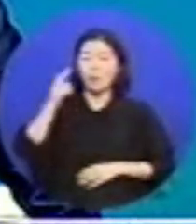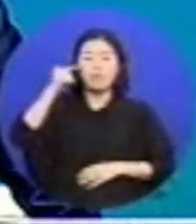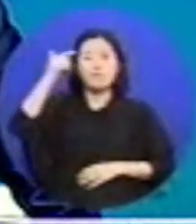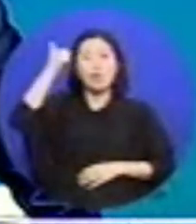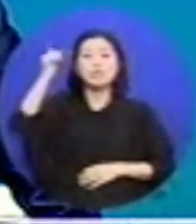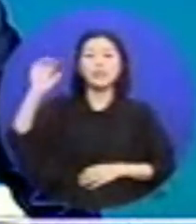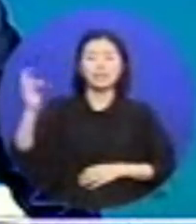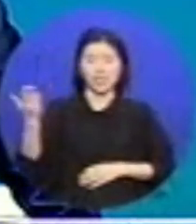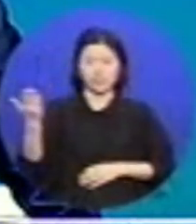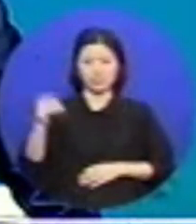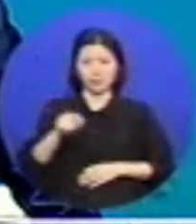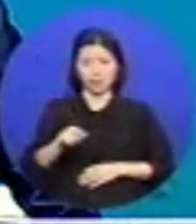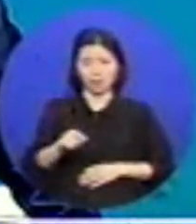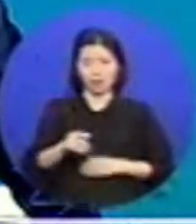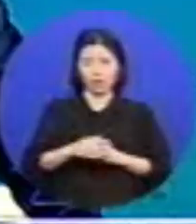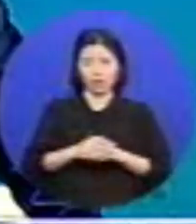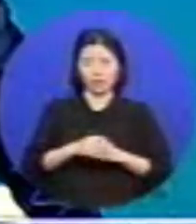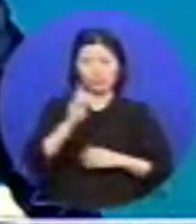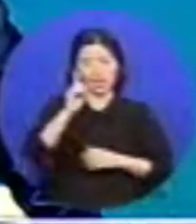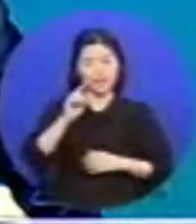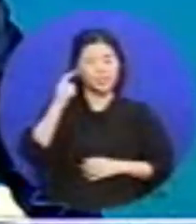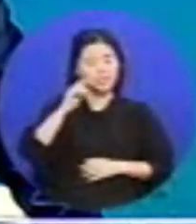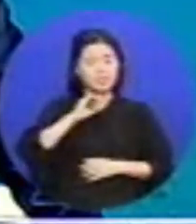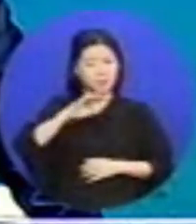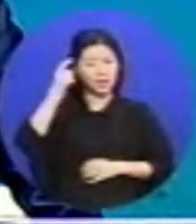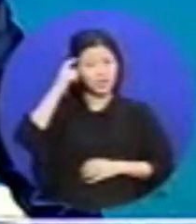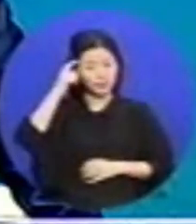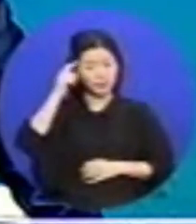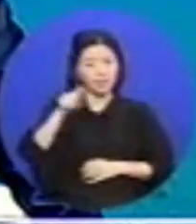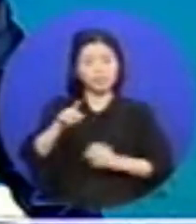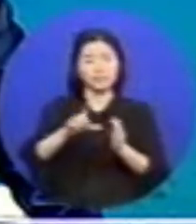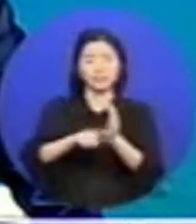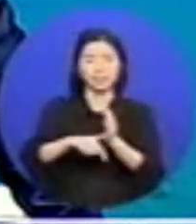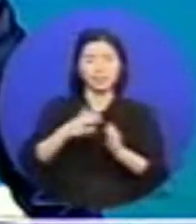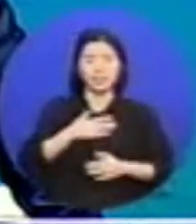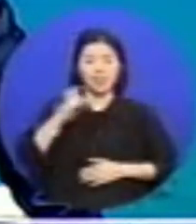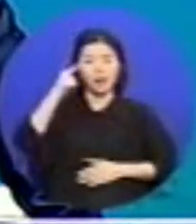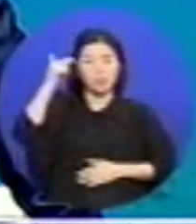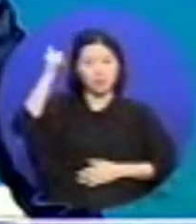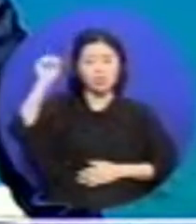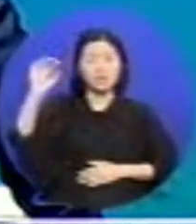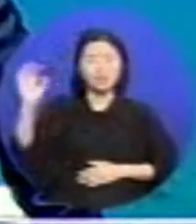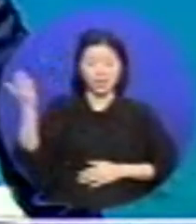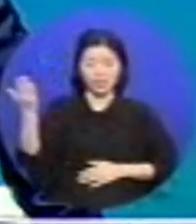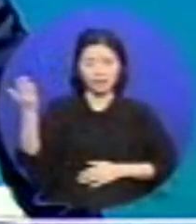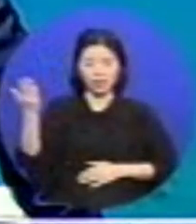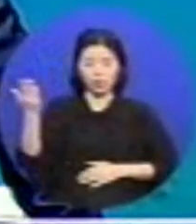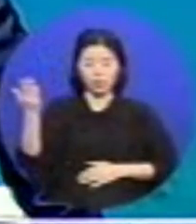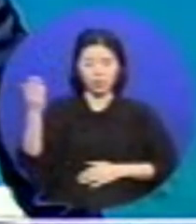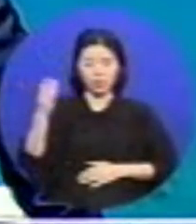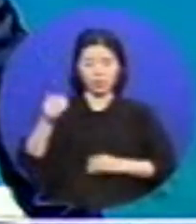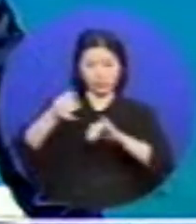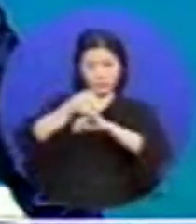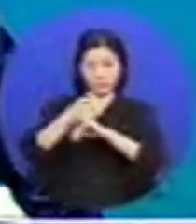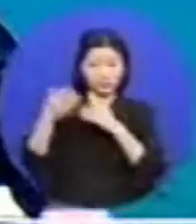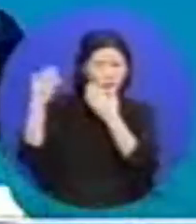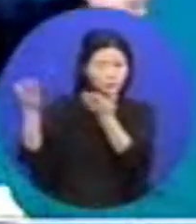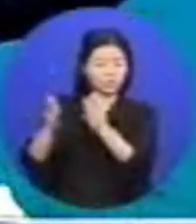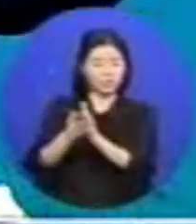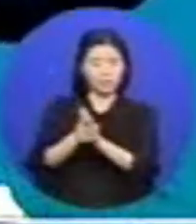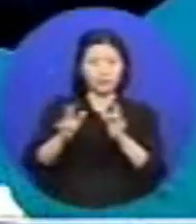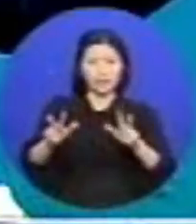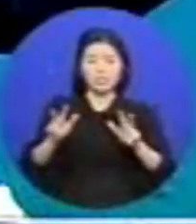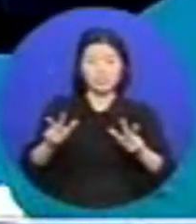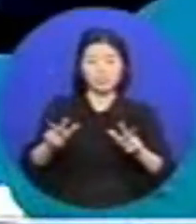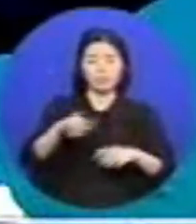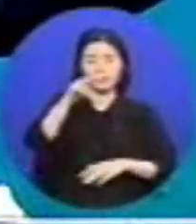그래서 그 시간에 하나님 제가 목사가 되겠습니다. 그래서 목사가 됐어요. 지금